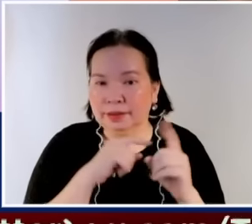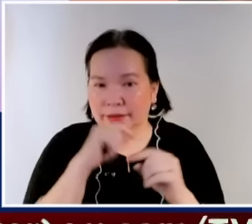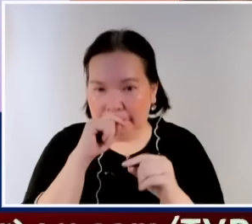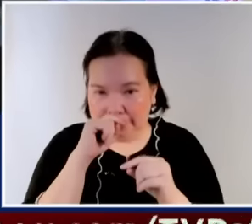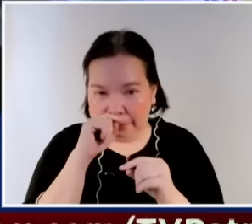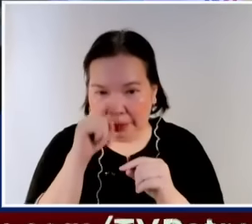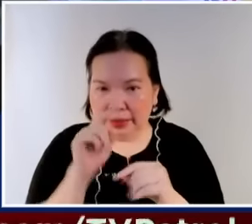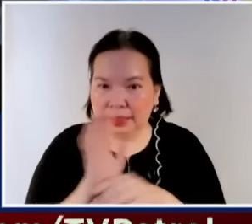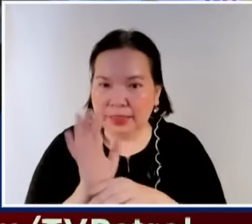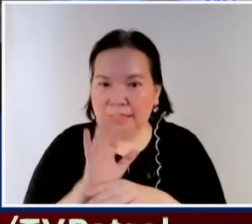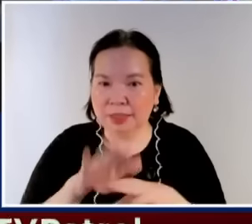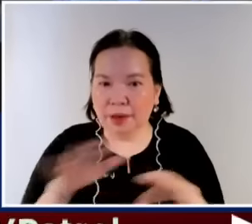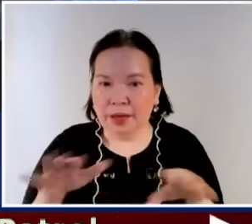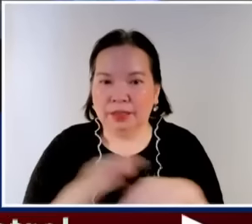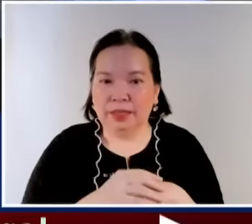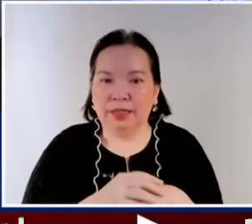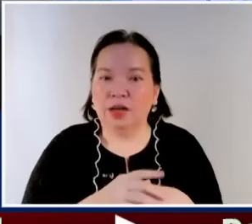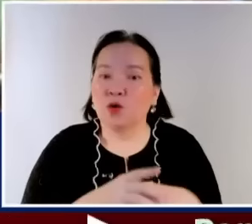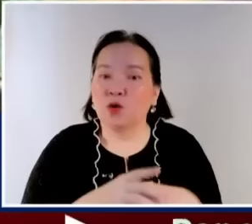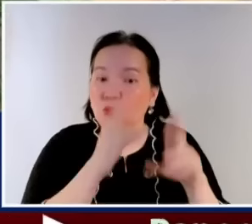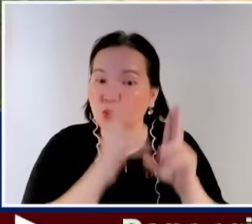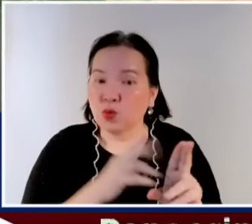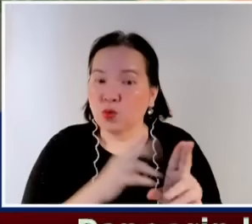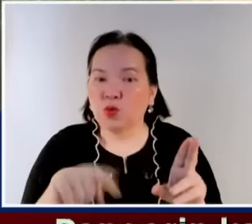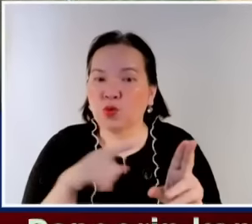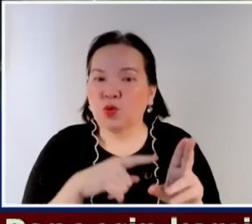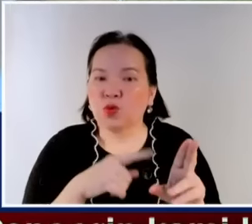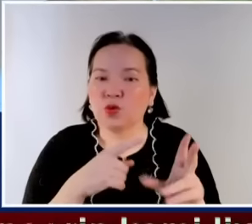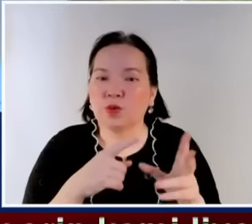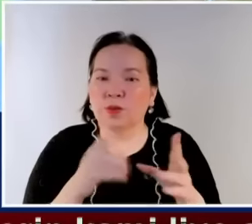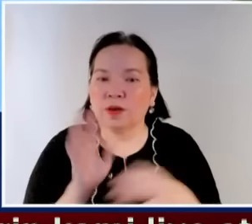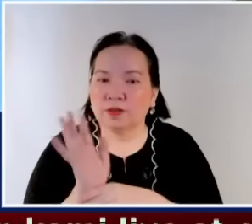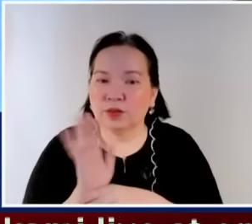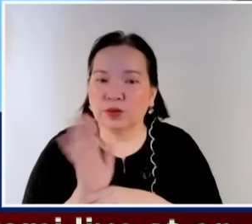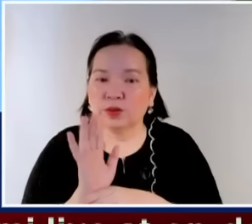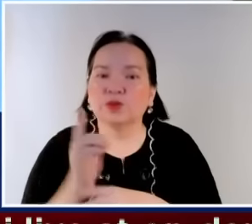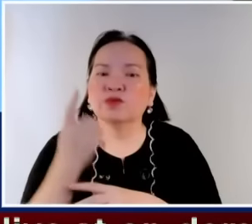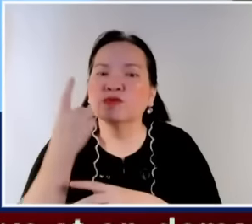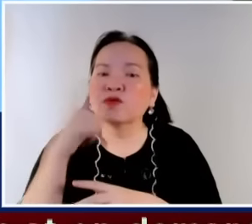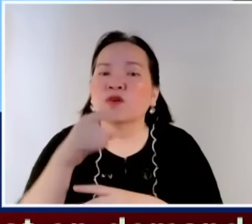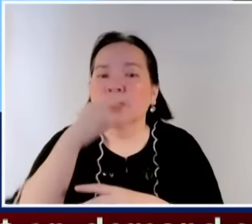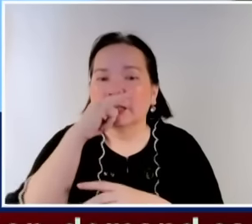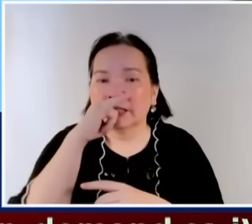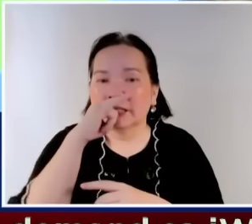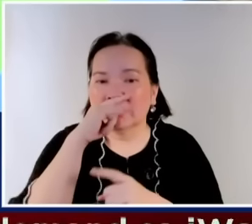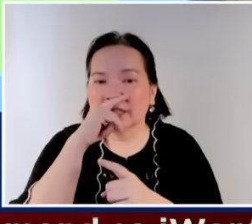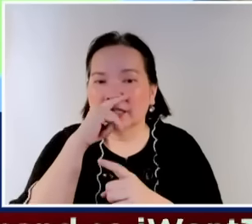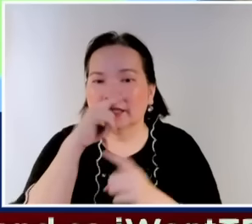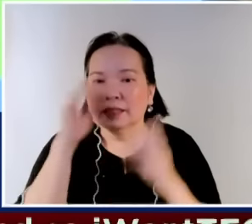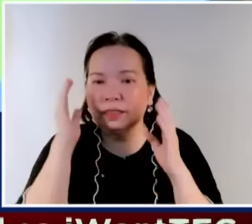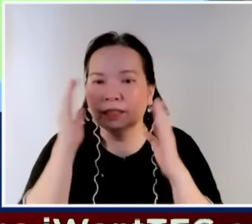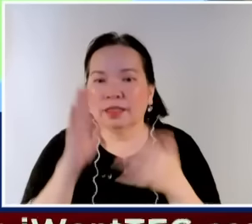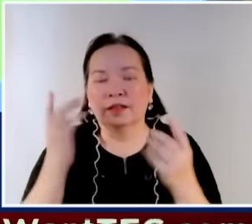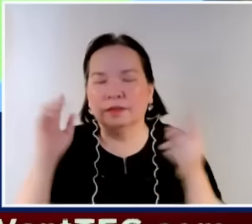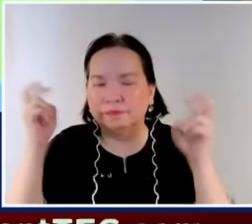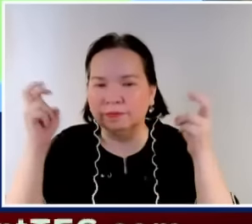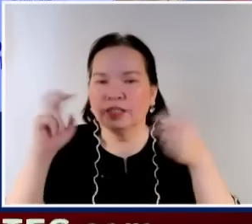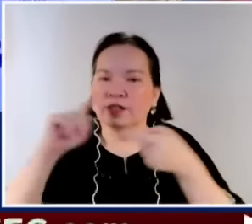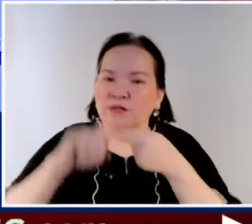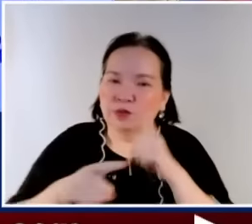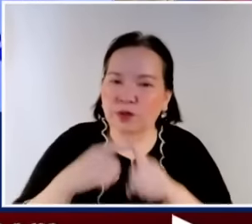TV. Pagbibigay pugay ito sa mga video na ginawa para sa mga kabataan na nakatuon sa temang pagkakaibigan sa